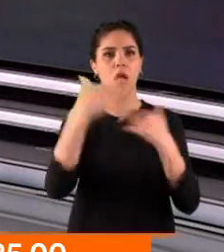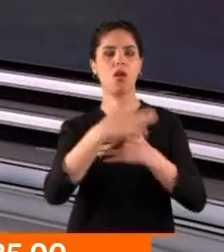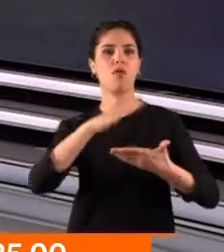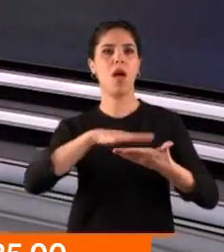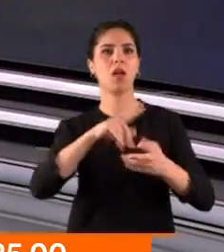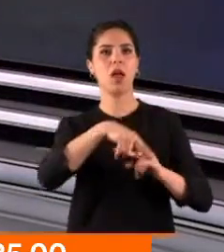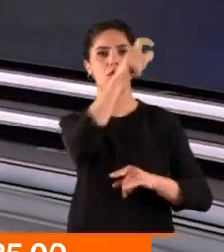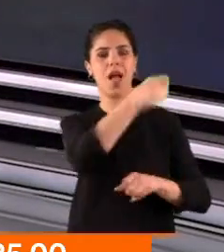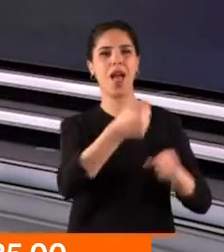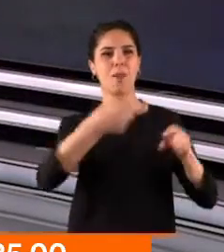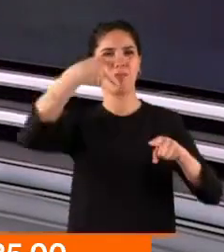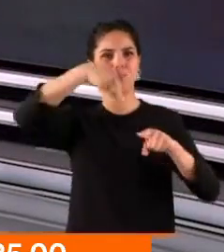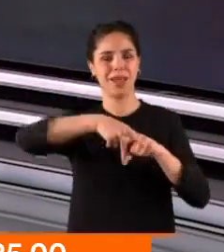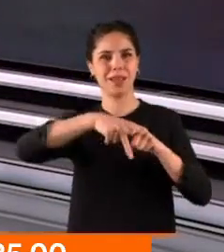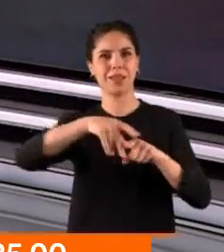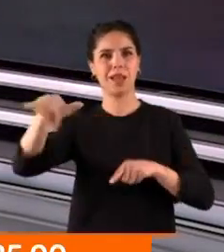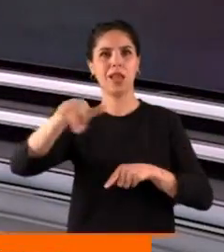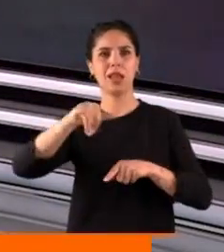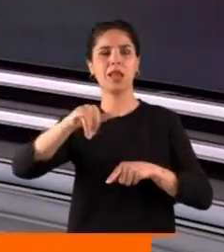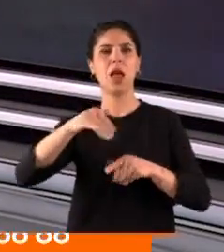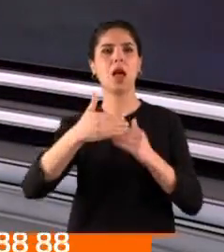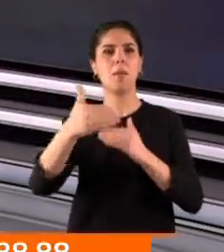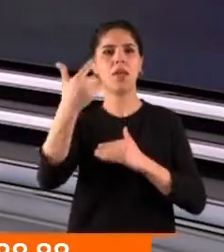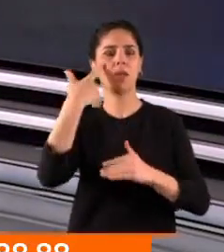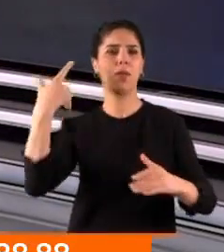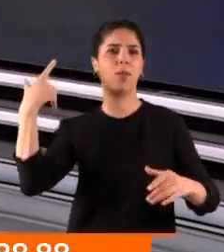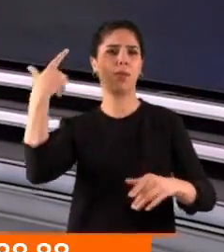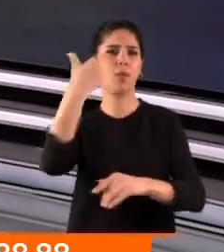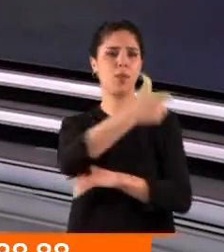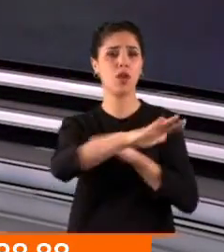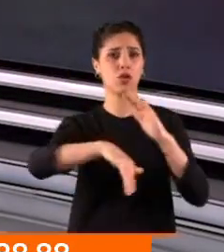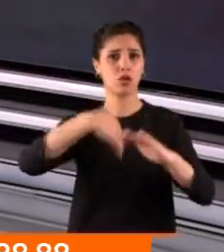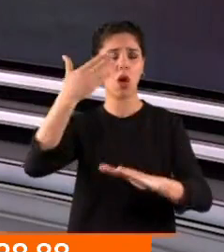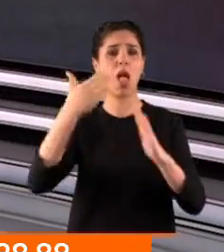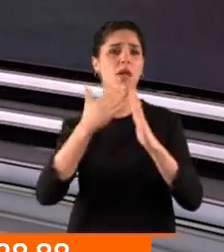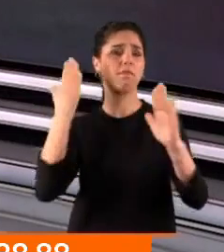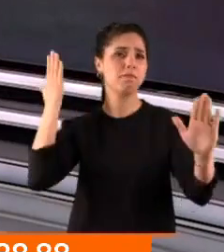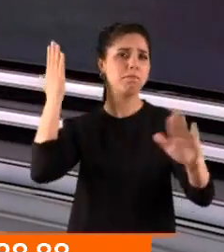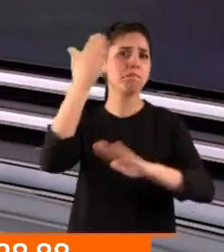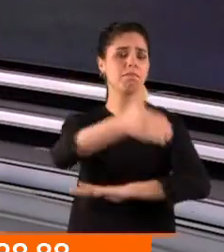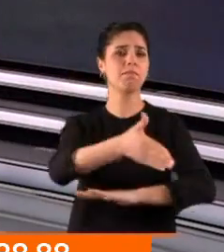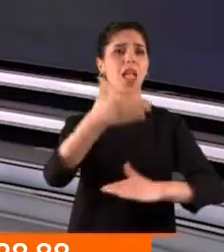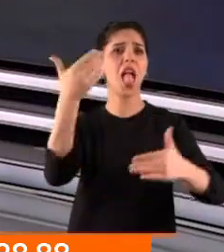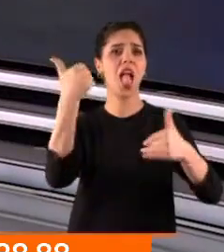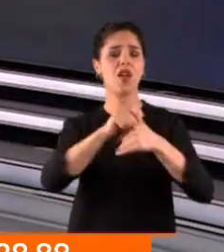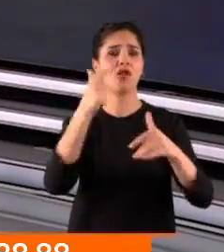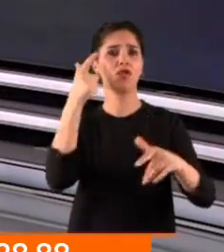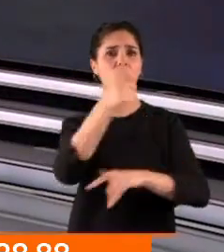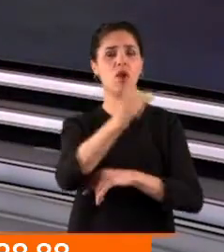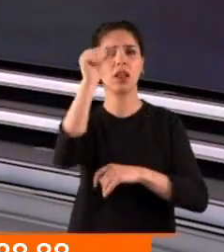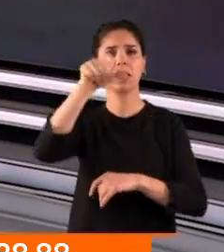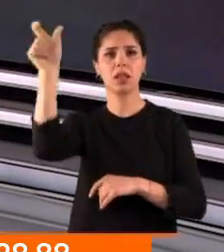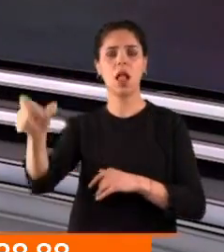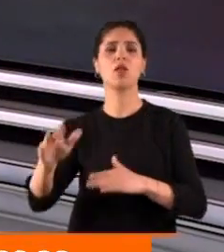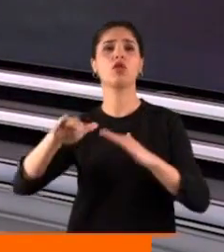Çakır'ı aracına bindirerek yakın mesafeden kurşun yağmuruna tuttu ve ardından da soluğu evde aldı. Eşini vuran saldırgan